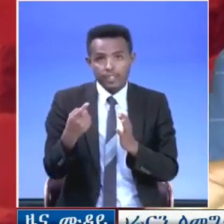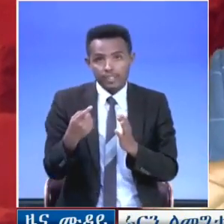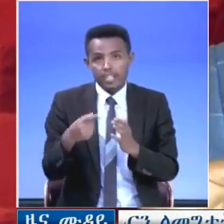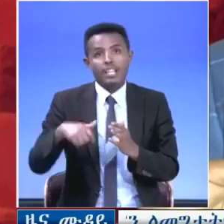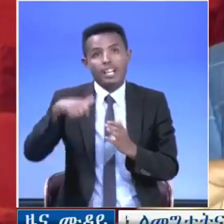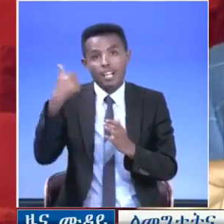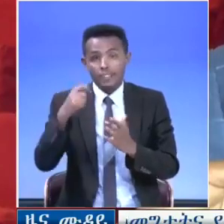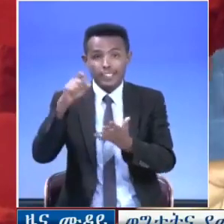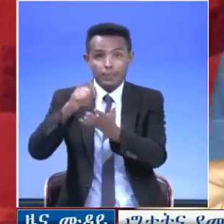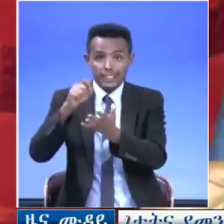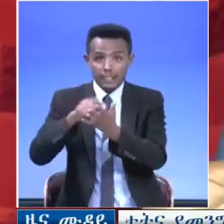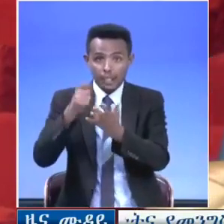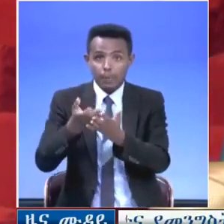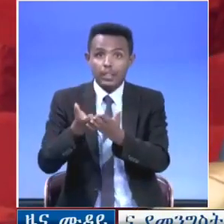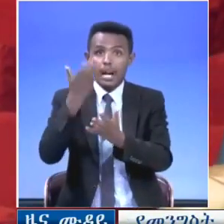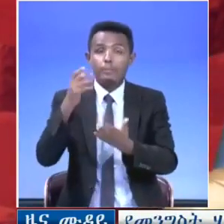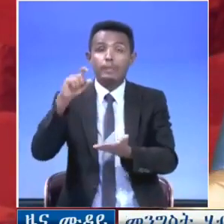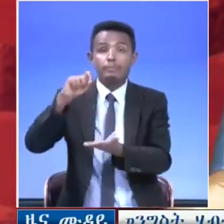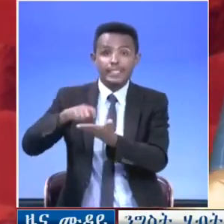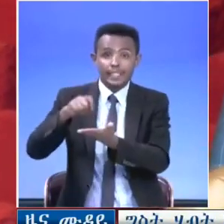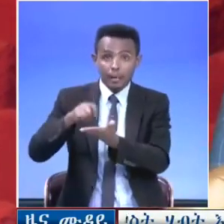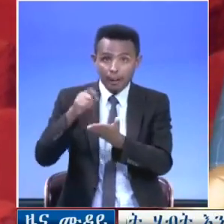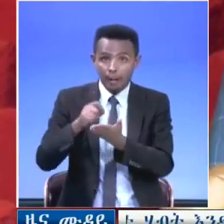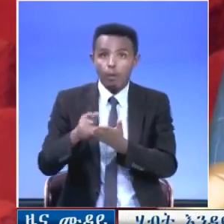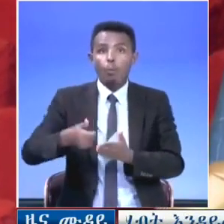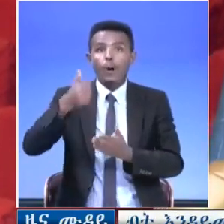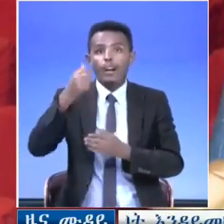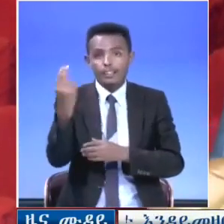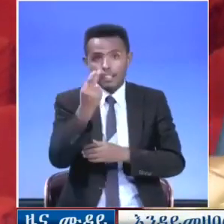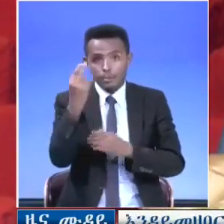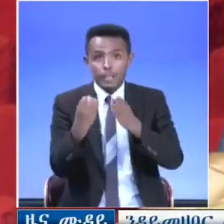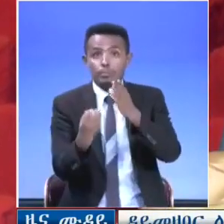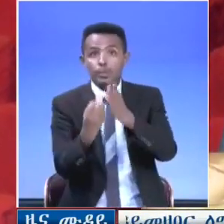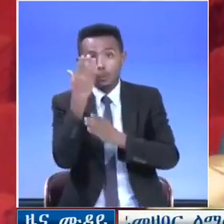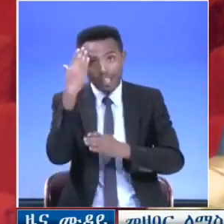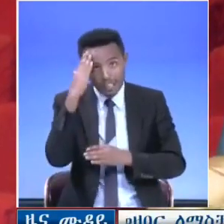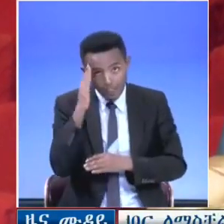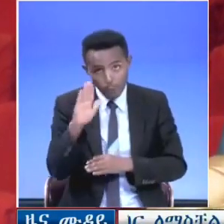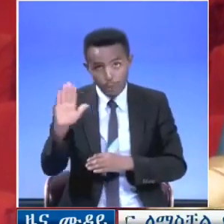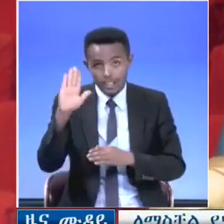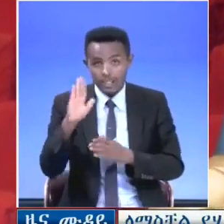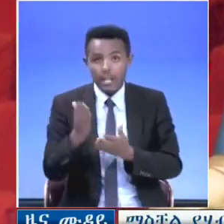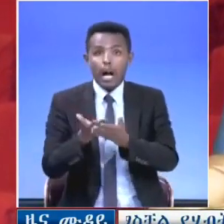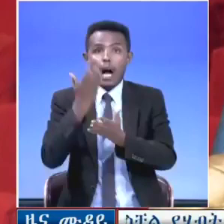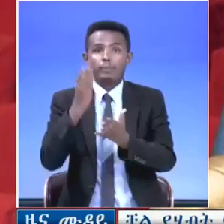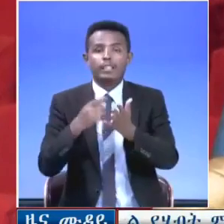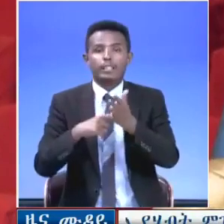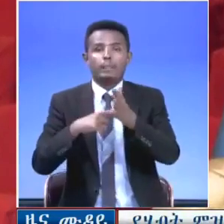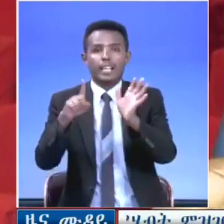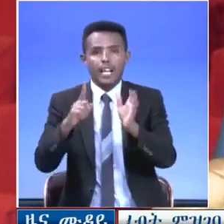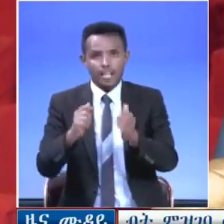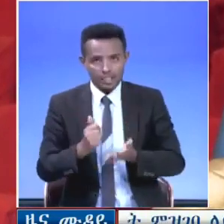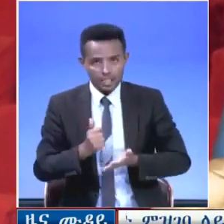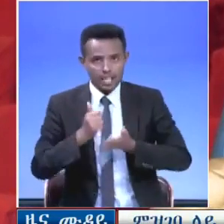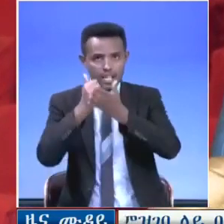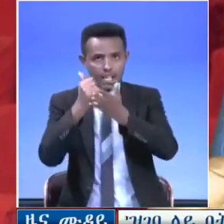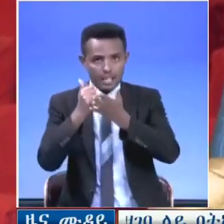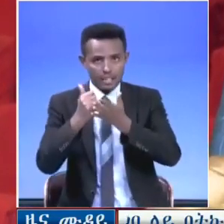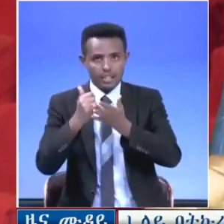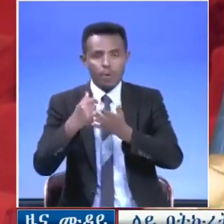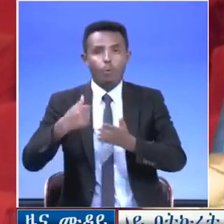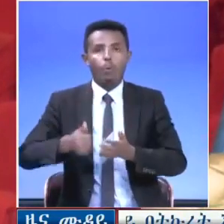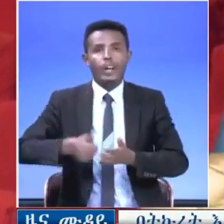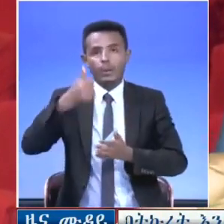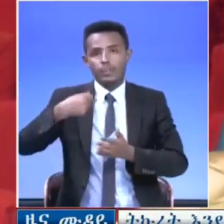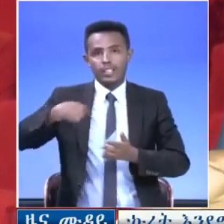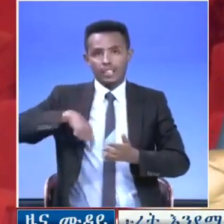ሌላው የተመዘገበ የሀብት ምዝገባ መረጃ ዋናው ጠቀሜታው ምንጩ ያልታወቀን ሀብት ለማጋለጥ ይረዳል። እንግዲህ ዋናው የኛ